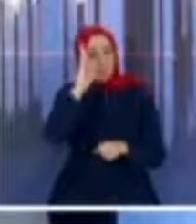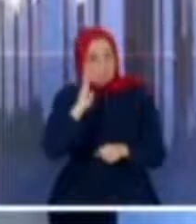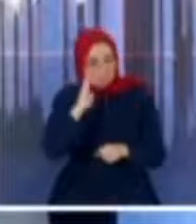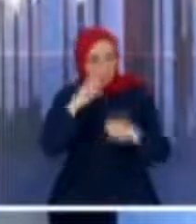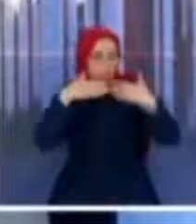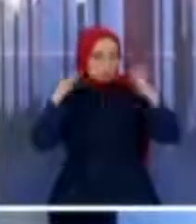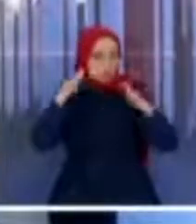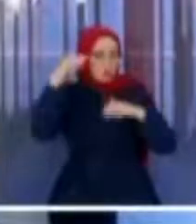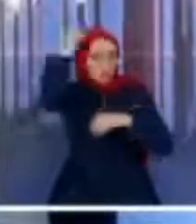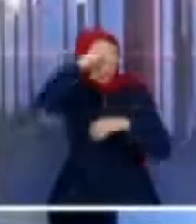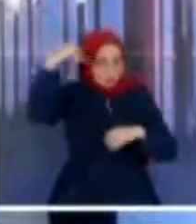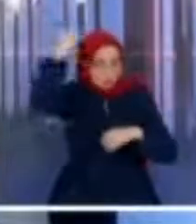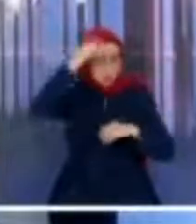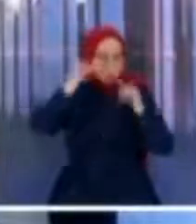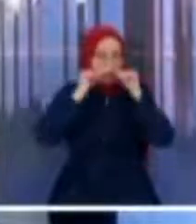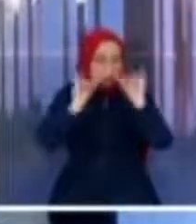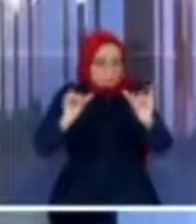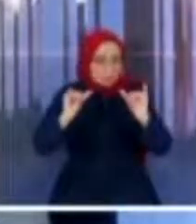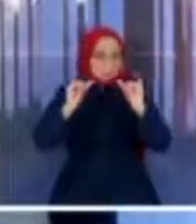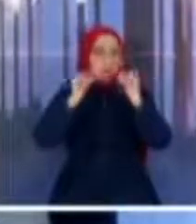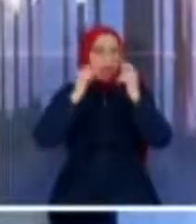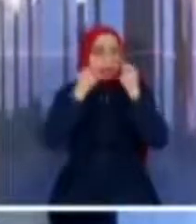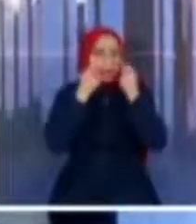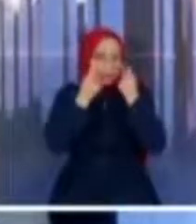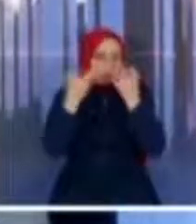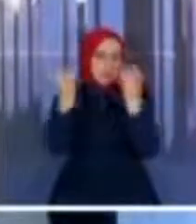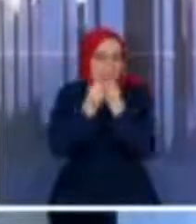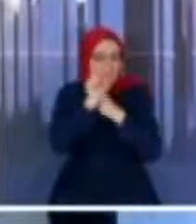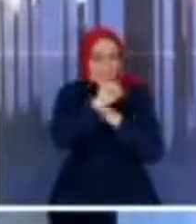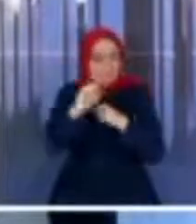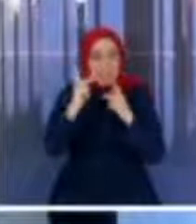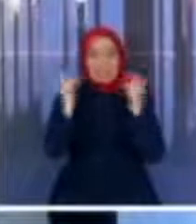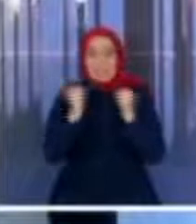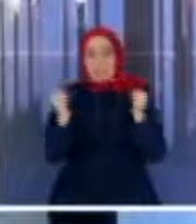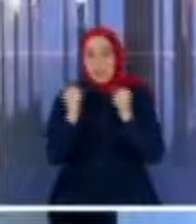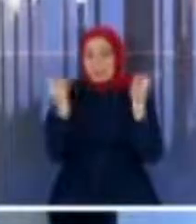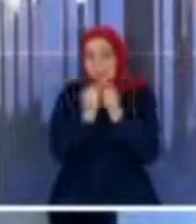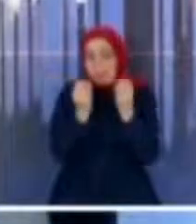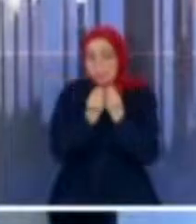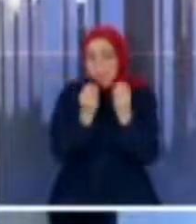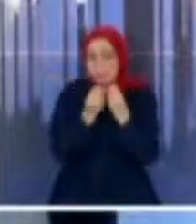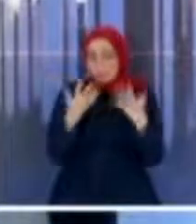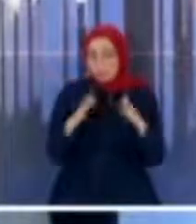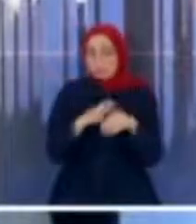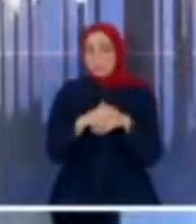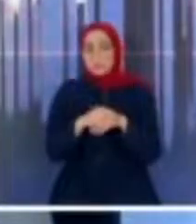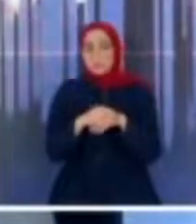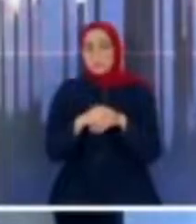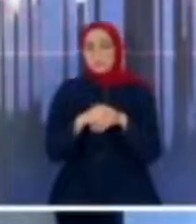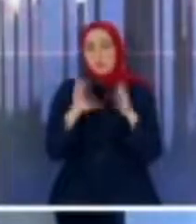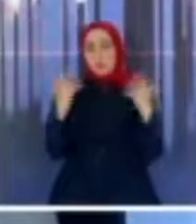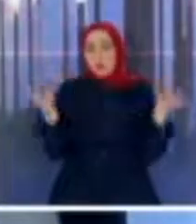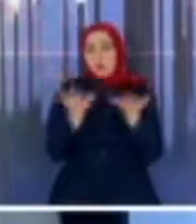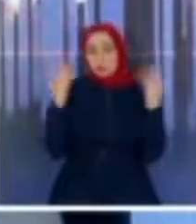الغربي أو أكثر، يحبوا يوصلوا الأكثر عدد ممكن من الناس يتواصلوا معاهم ويشجعوهم بحملات